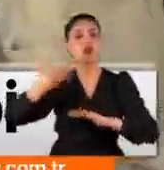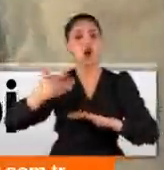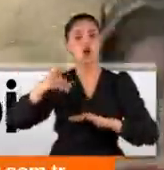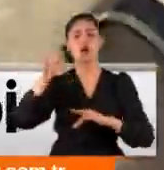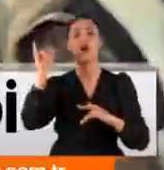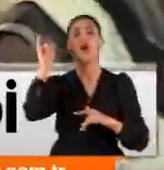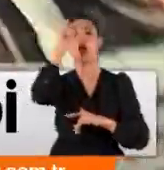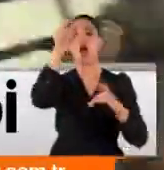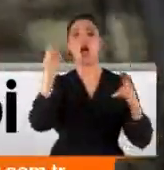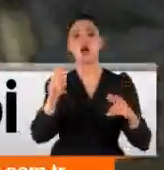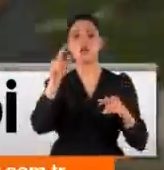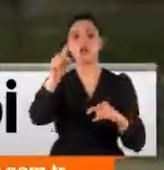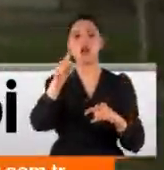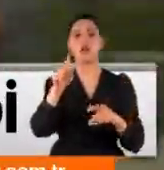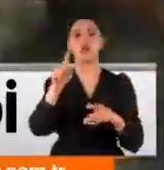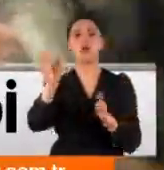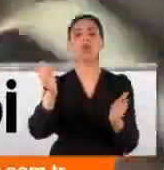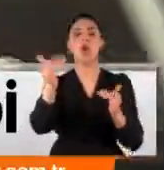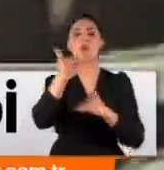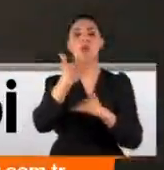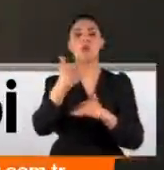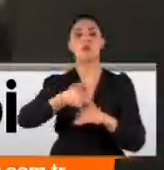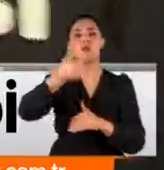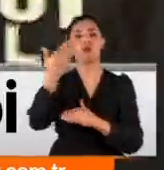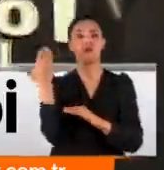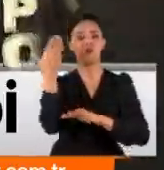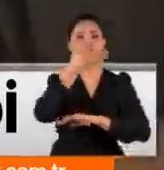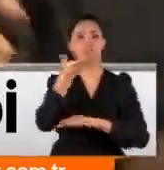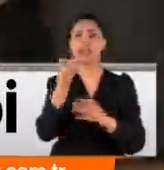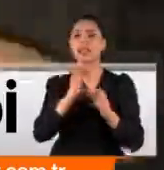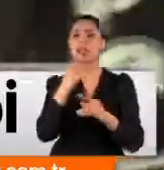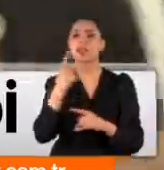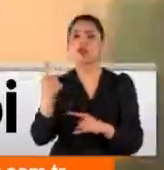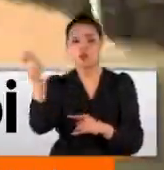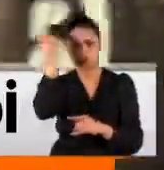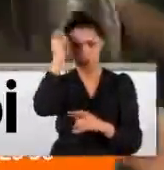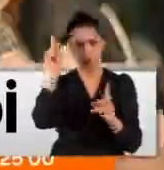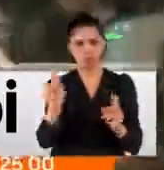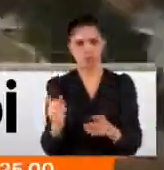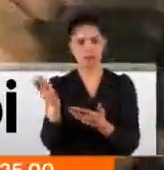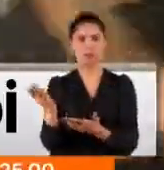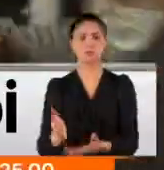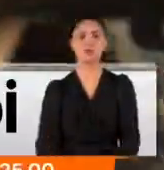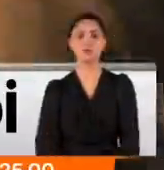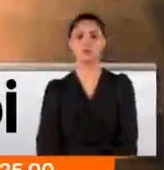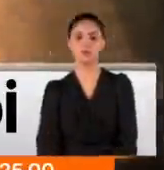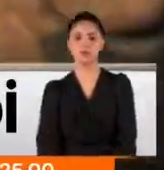havalimanında Bu kez Havalimanı Şube Müdürlüğü'ne götürüyor Ne söyleyeceksiniz şu anda